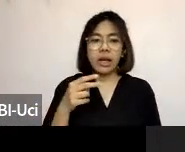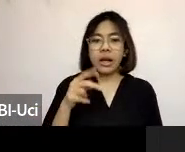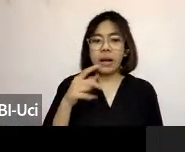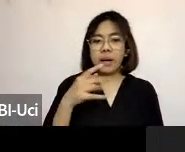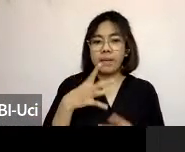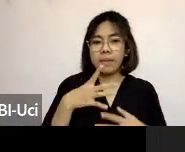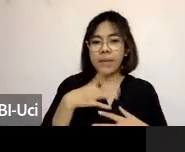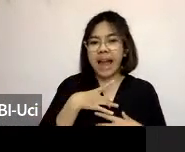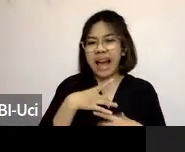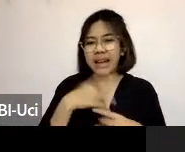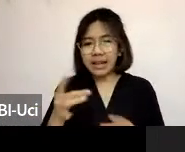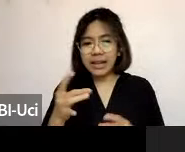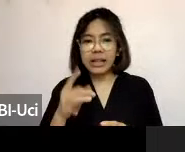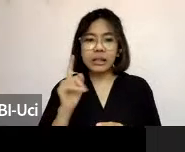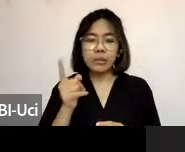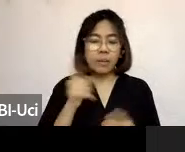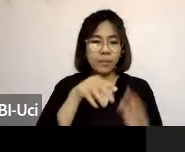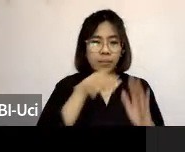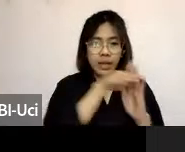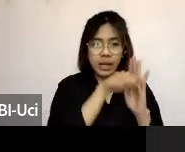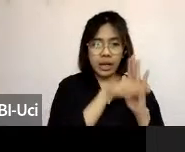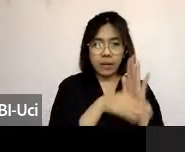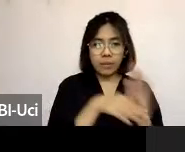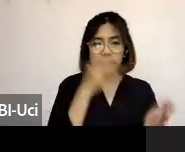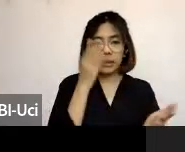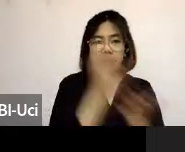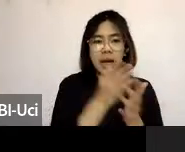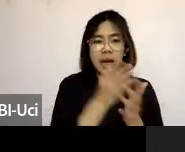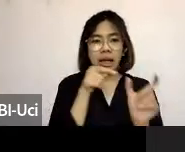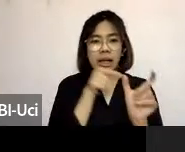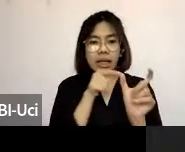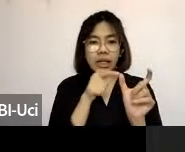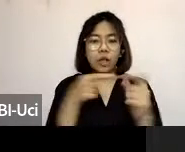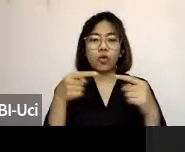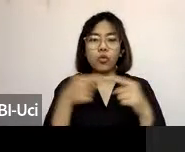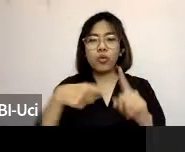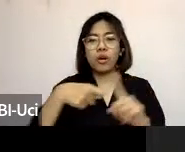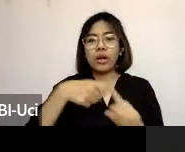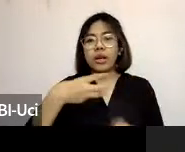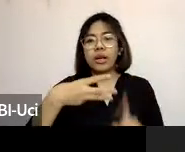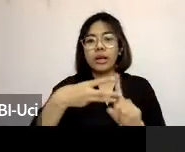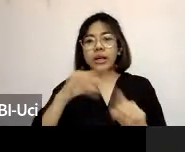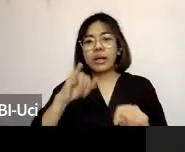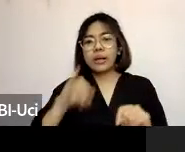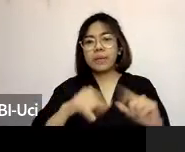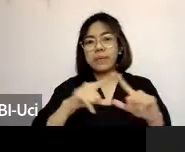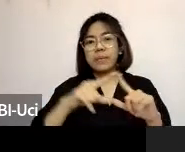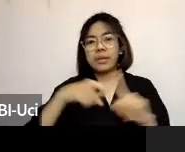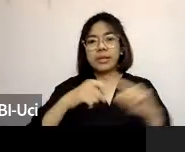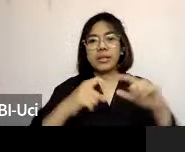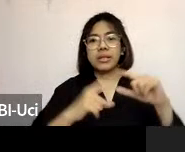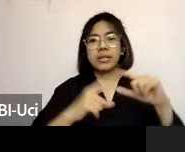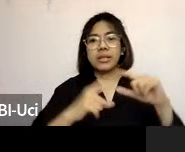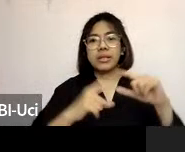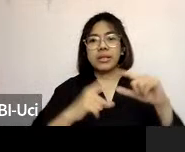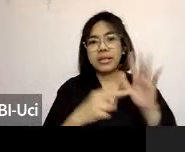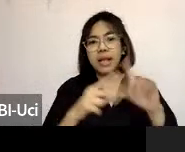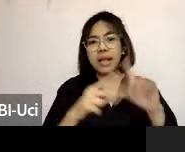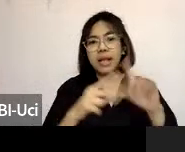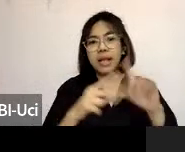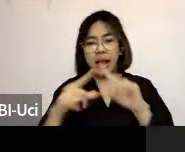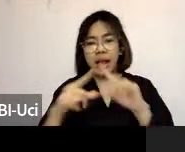dari kebijakan itu yang jaketnya adalah kebijaksanaan tetapi pemilihan alat linguistiknya